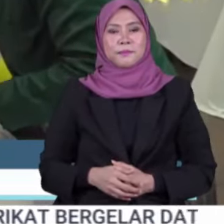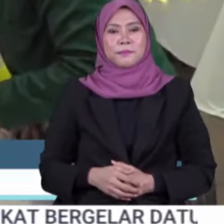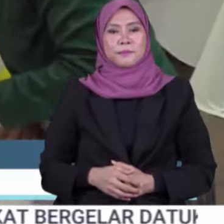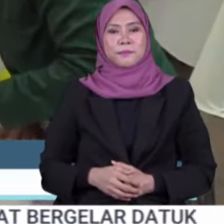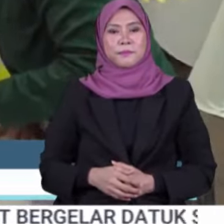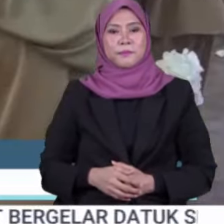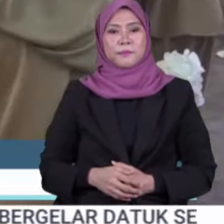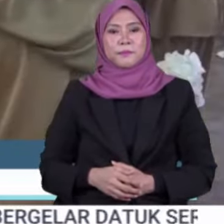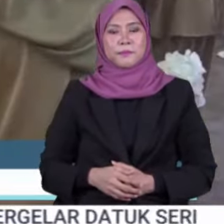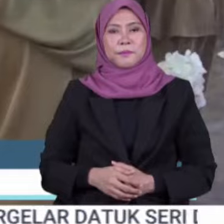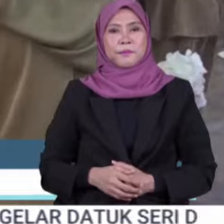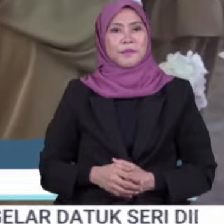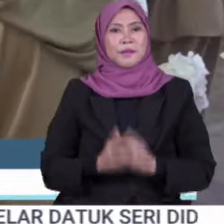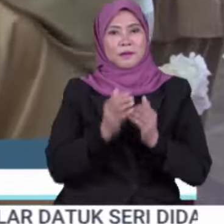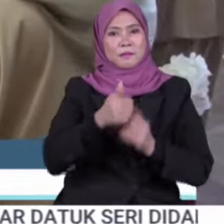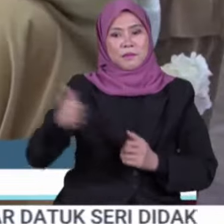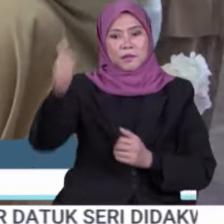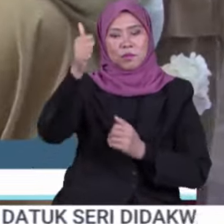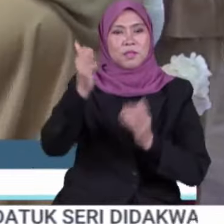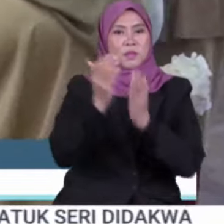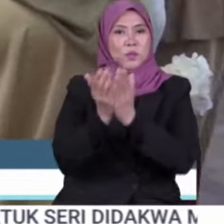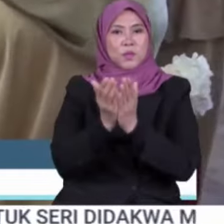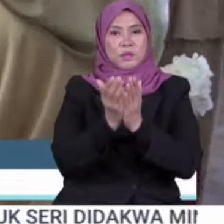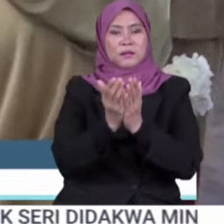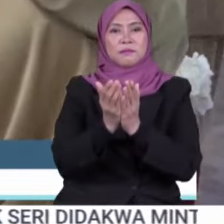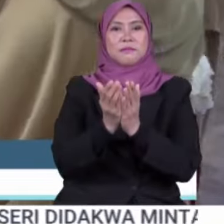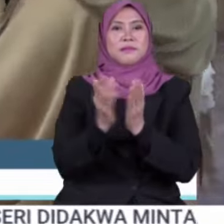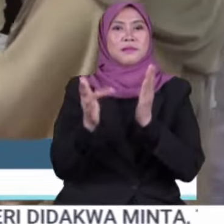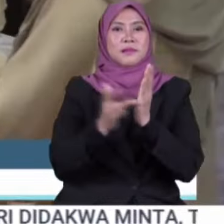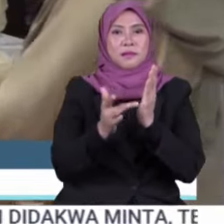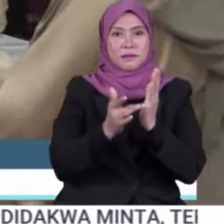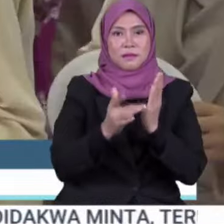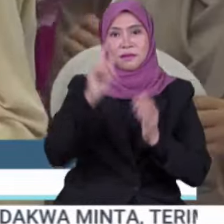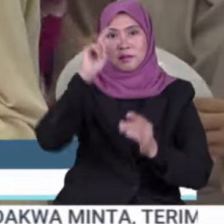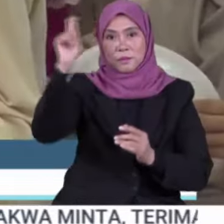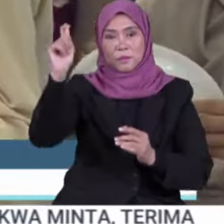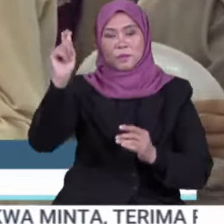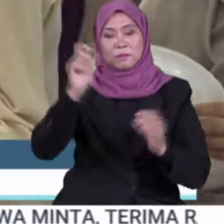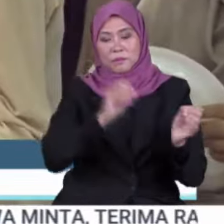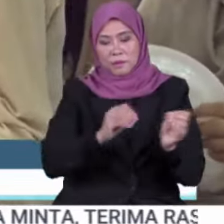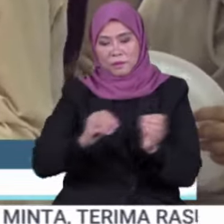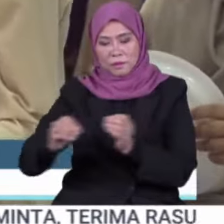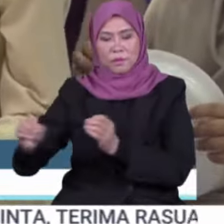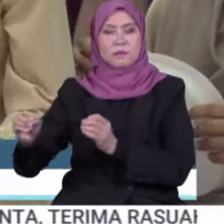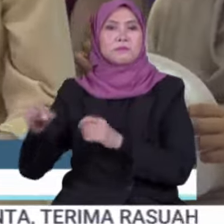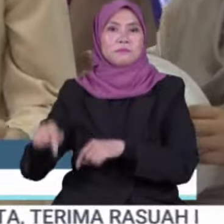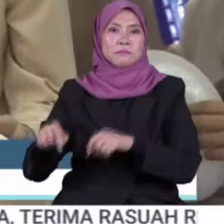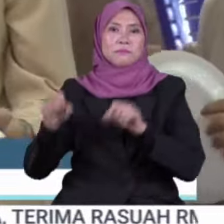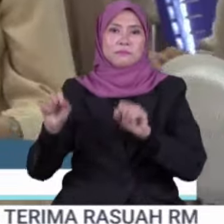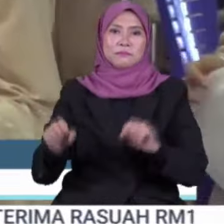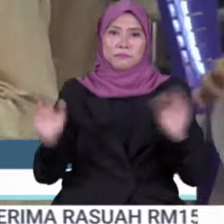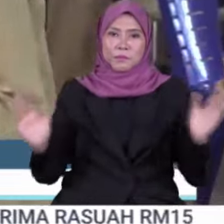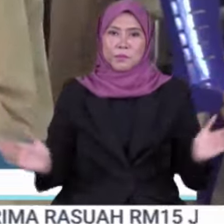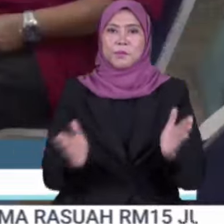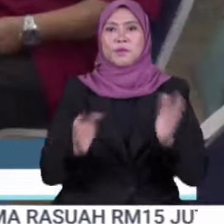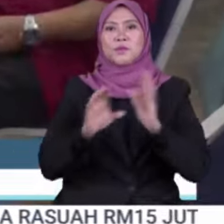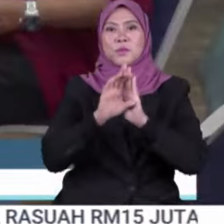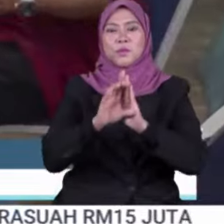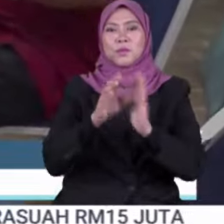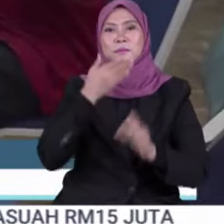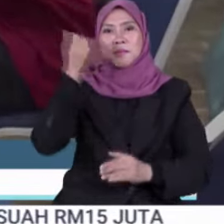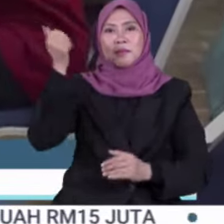Pengetua Sekolah Menengah Teknik Terengganu Ibrahim Ismail berkata penganjuran ini diharap dapat dijadikan pendorong dan contoh terbaik